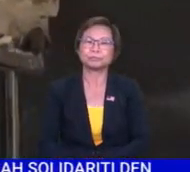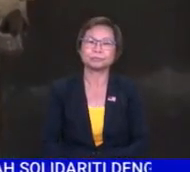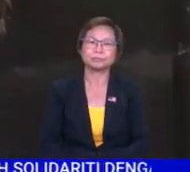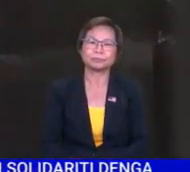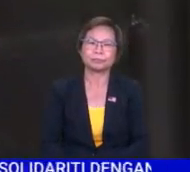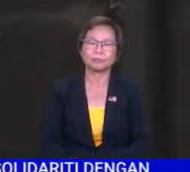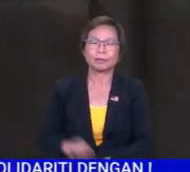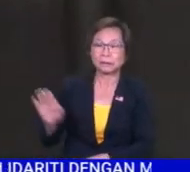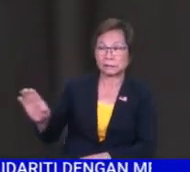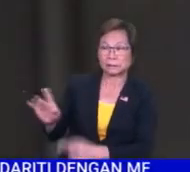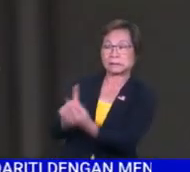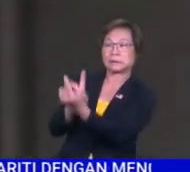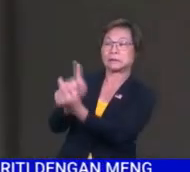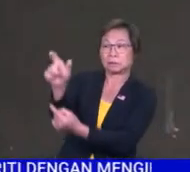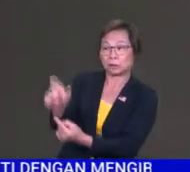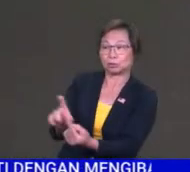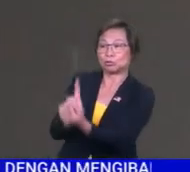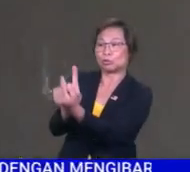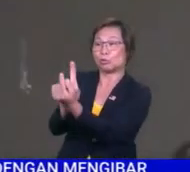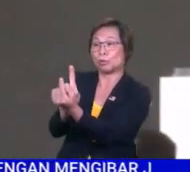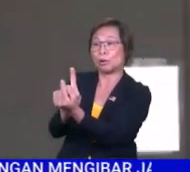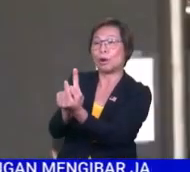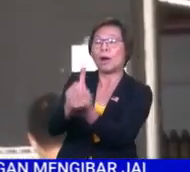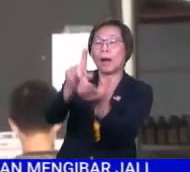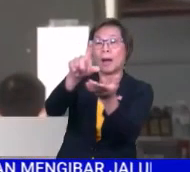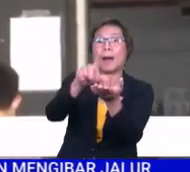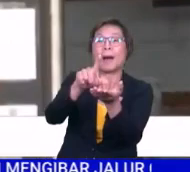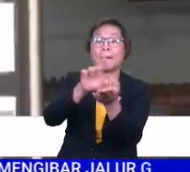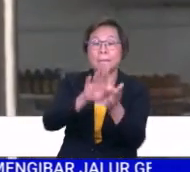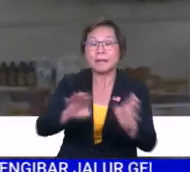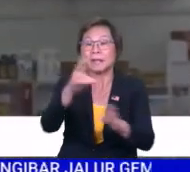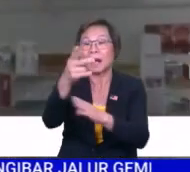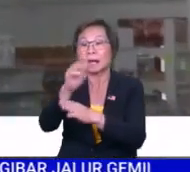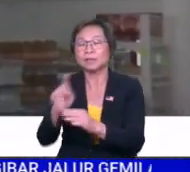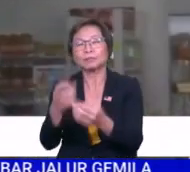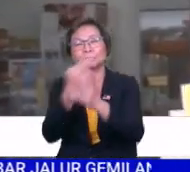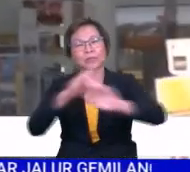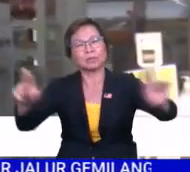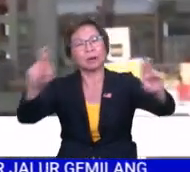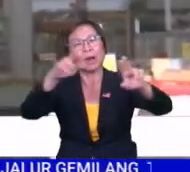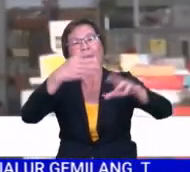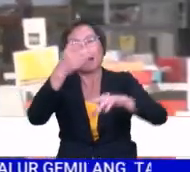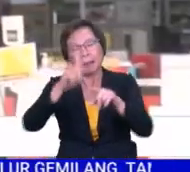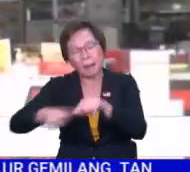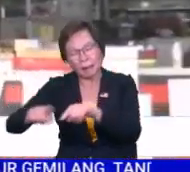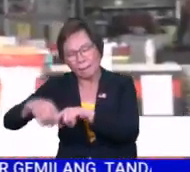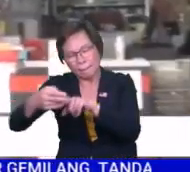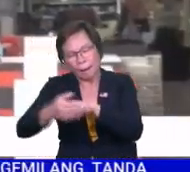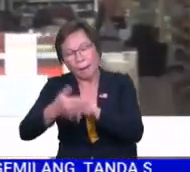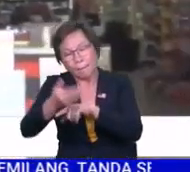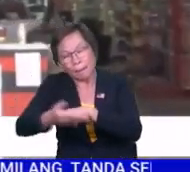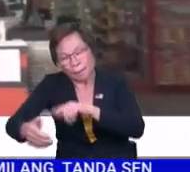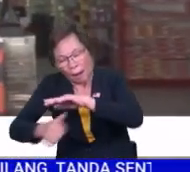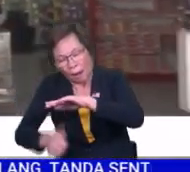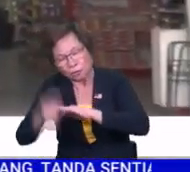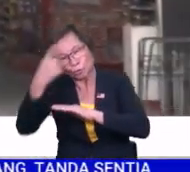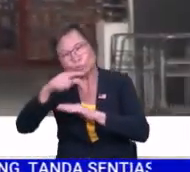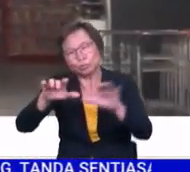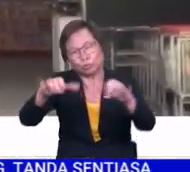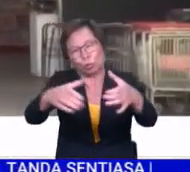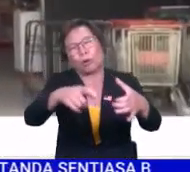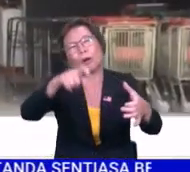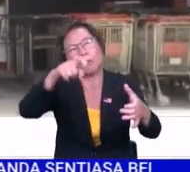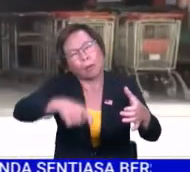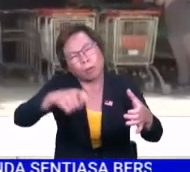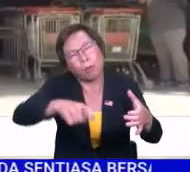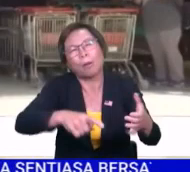beliau yang ditemui pemberitaan QM memberitahu pihaknya menyediakan pelbagai keperluan asas diluar premis bagi golongan yang memerlukan